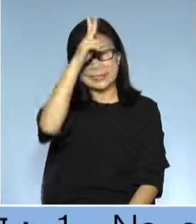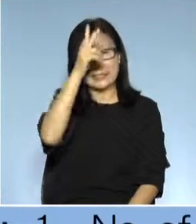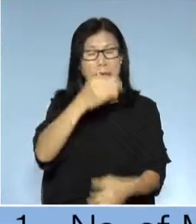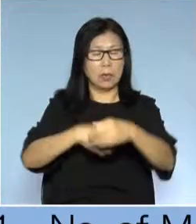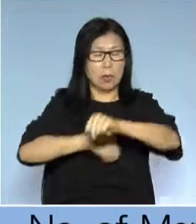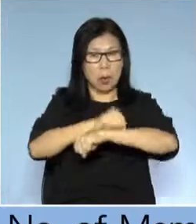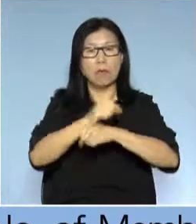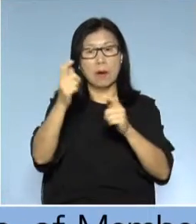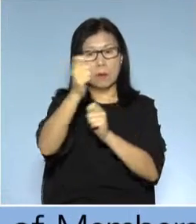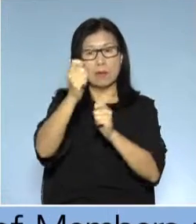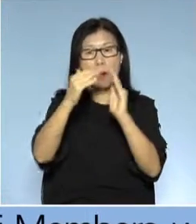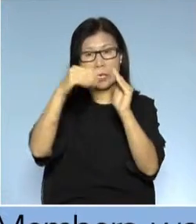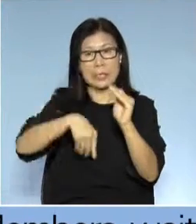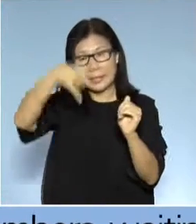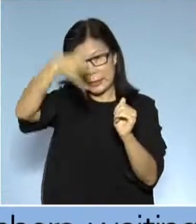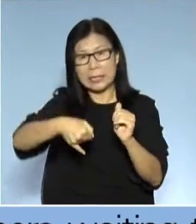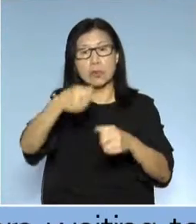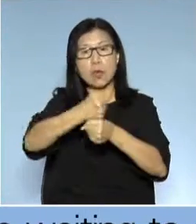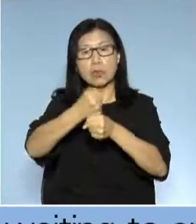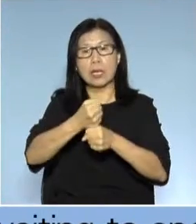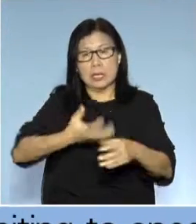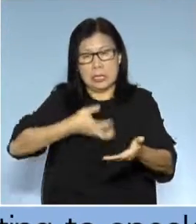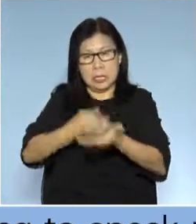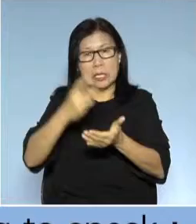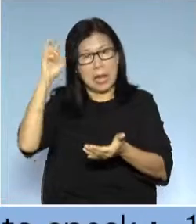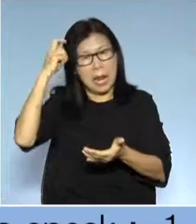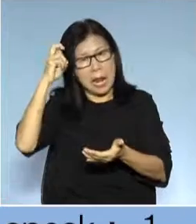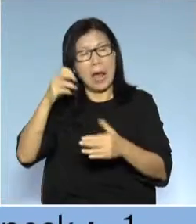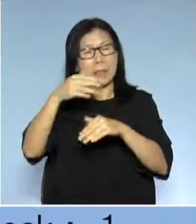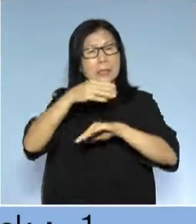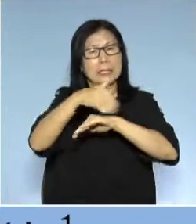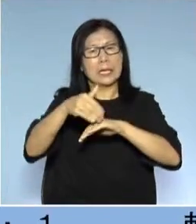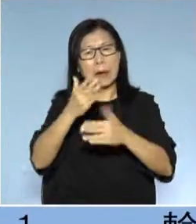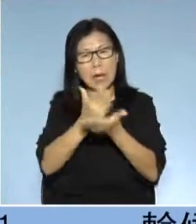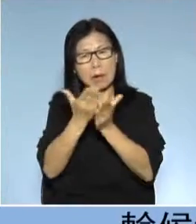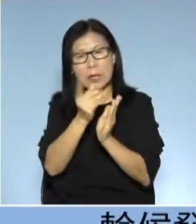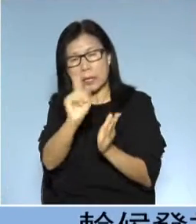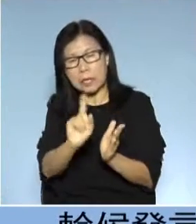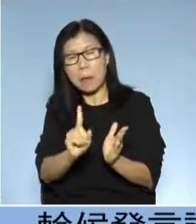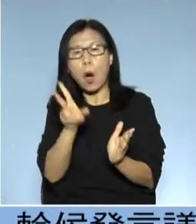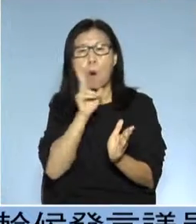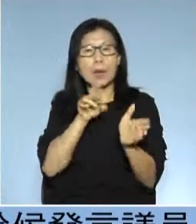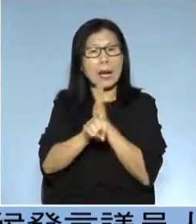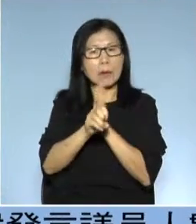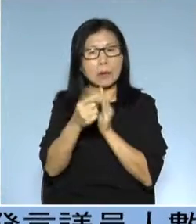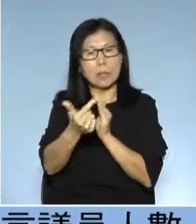工處咧，喺日後嘅工作裏頭咧，係會去仔細去睇我哋喺邊一方面咧，我哋可以做得更加好嘅。多謝主席。